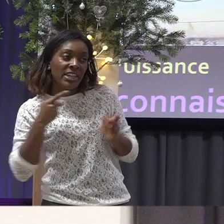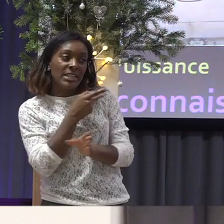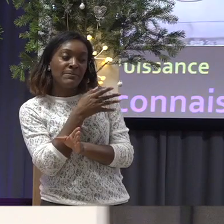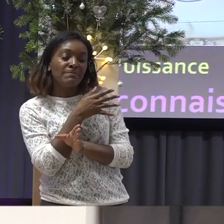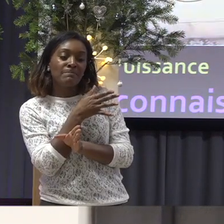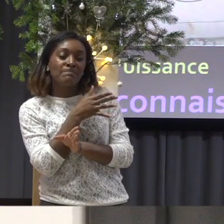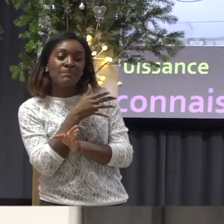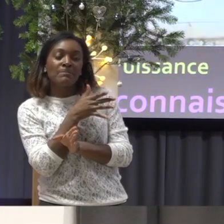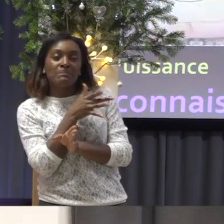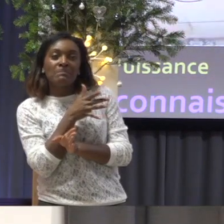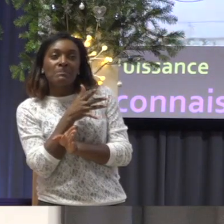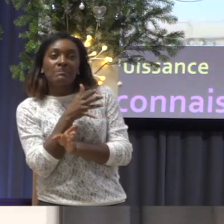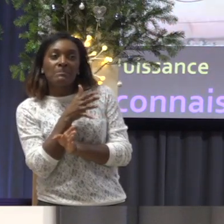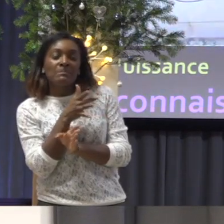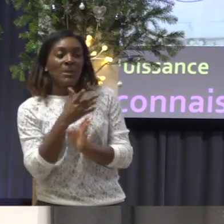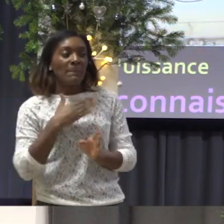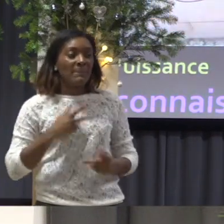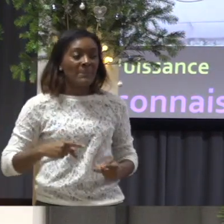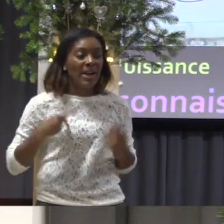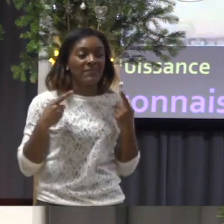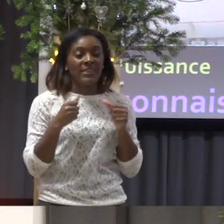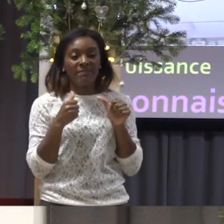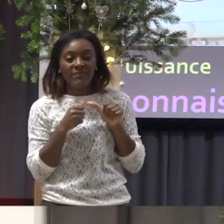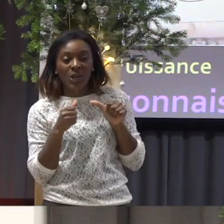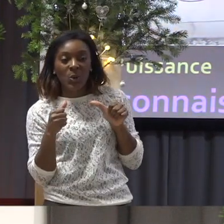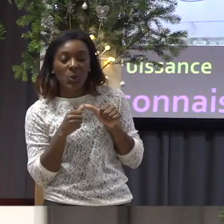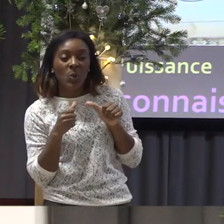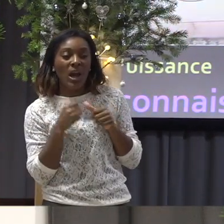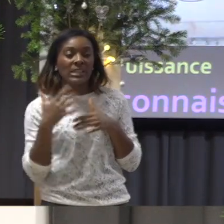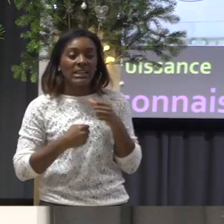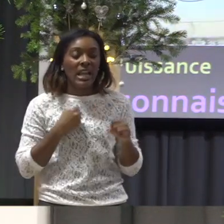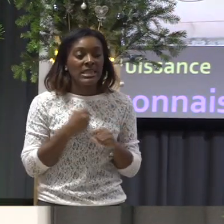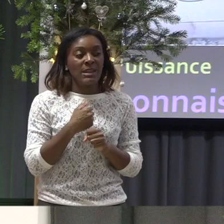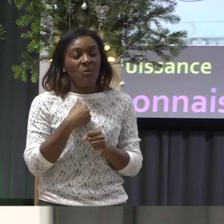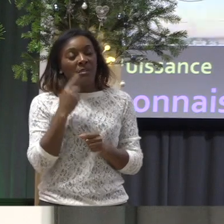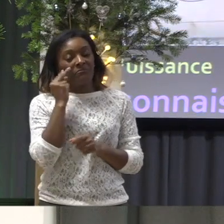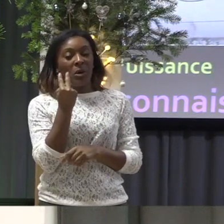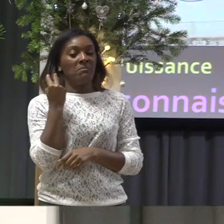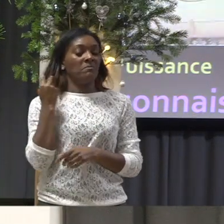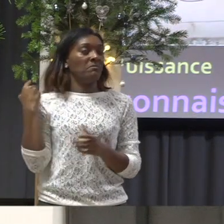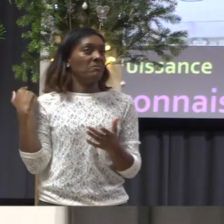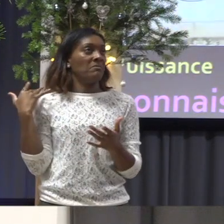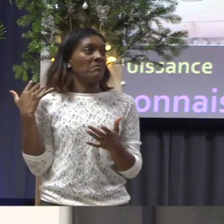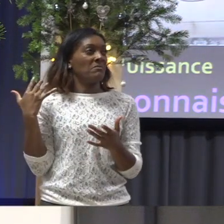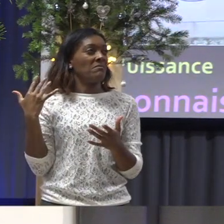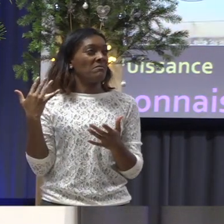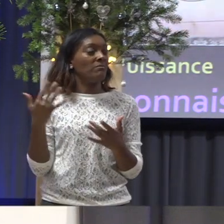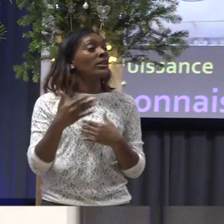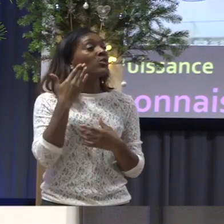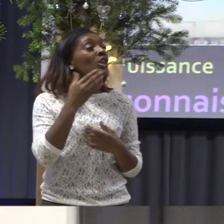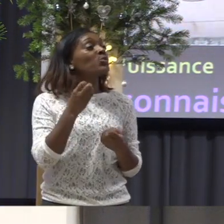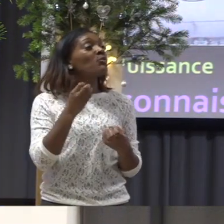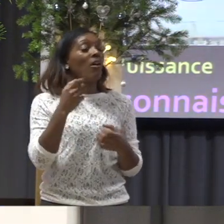que nous avons fait ou ce que nous n'avons pas pu faire cette année. Je sais que l'année qui se termine est